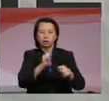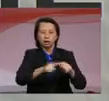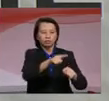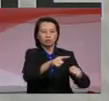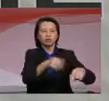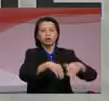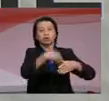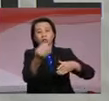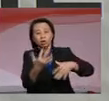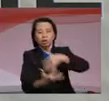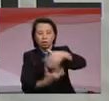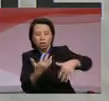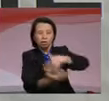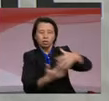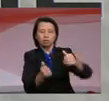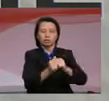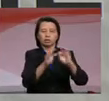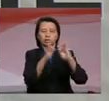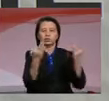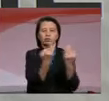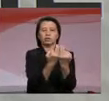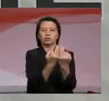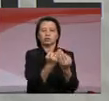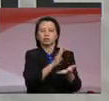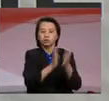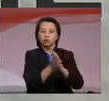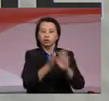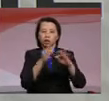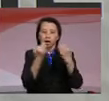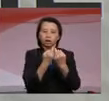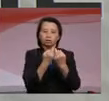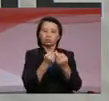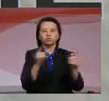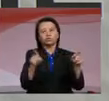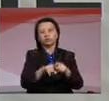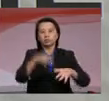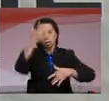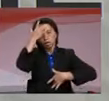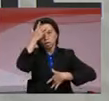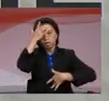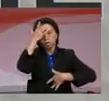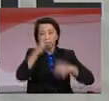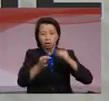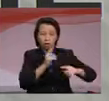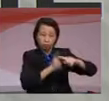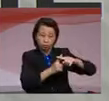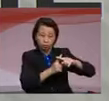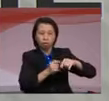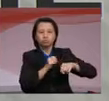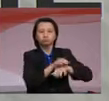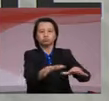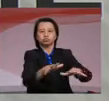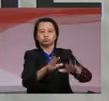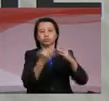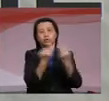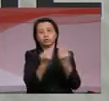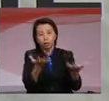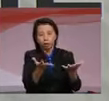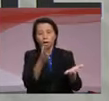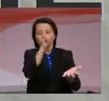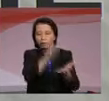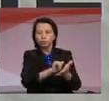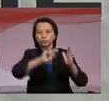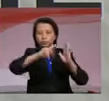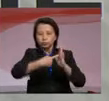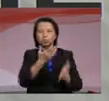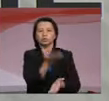bergaul rapat dengan ahli keluarga. Jadi ahli keluarga yang dijangkiti. Kalau mereka positif, menjangkiti ahli keluarga. Yang itu yang